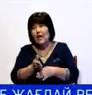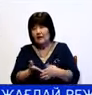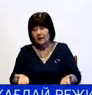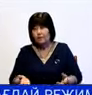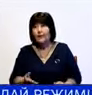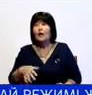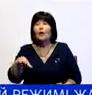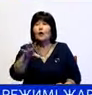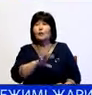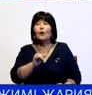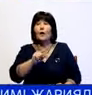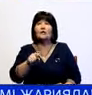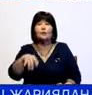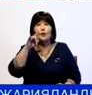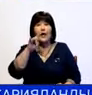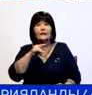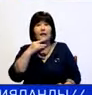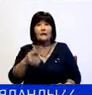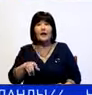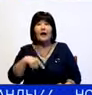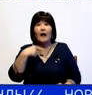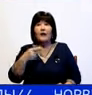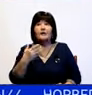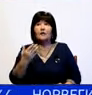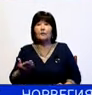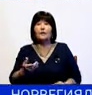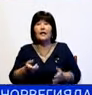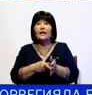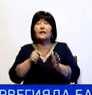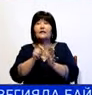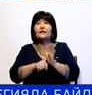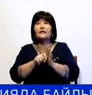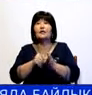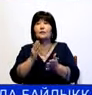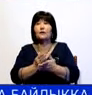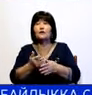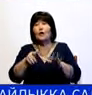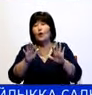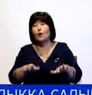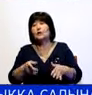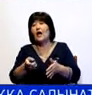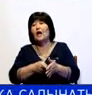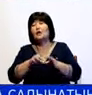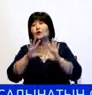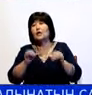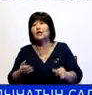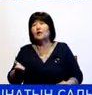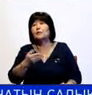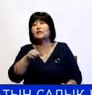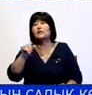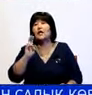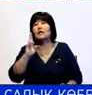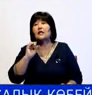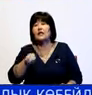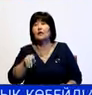археологиясы жалпы Қазақстанда бұл айтамыз ғой, мынау зерттелмеген бағыт. Оғыз археологиясы жайлы біз Жанкентті сол